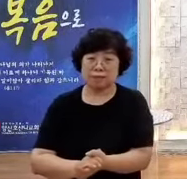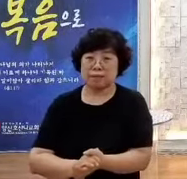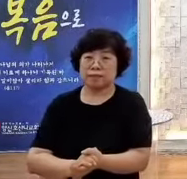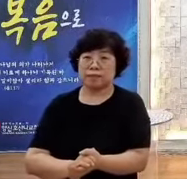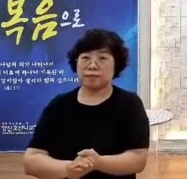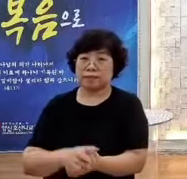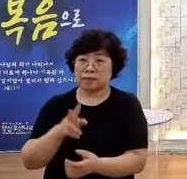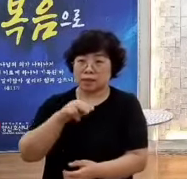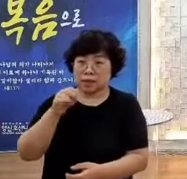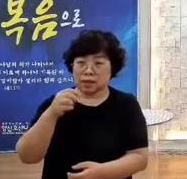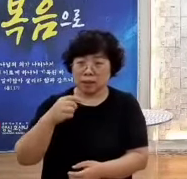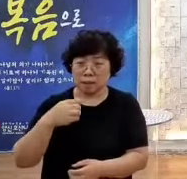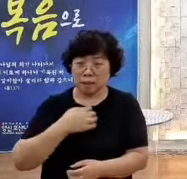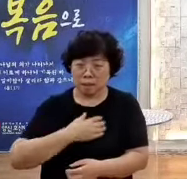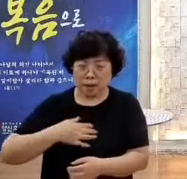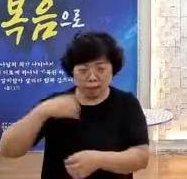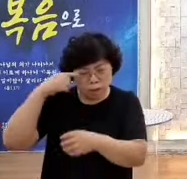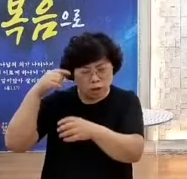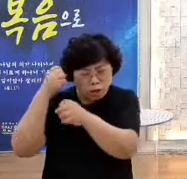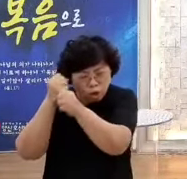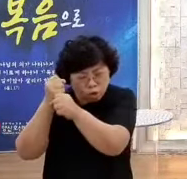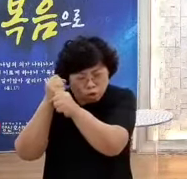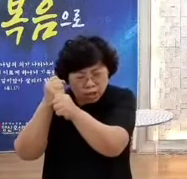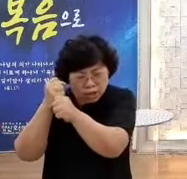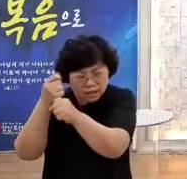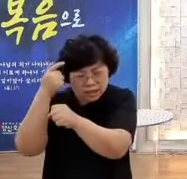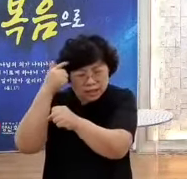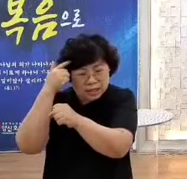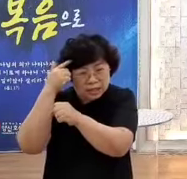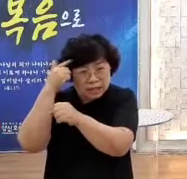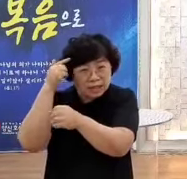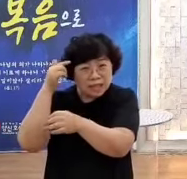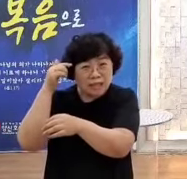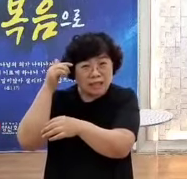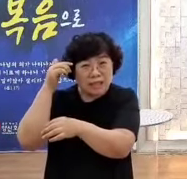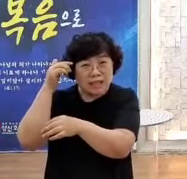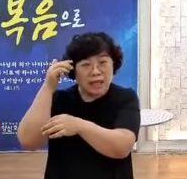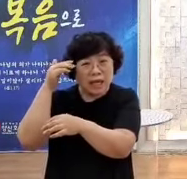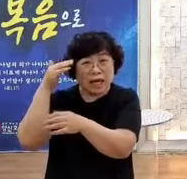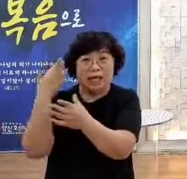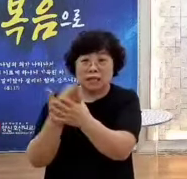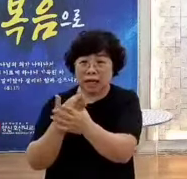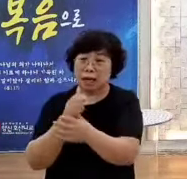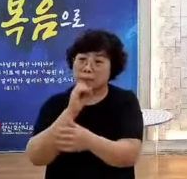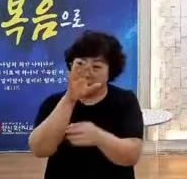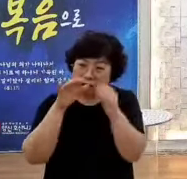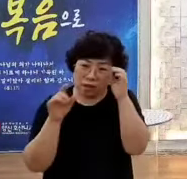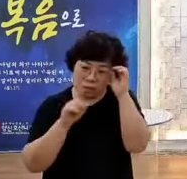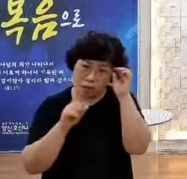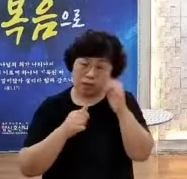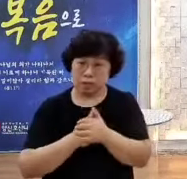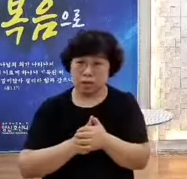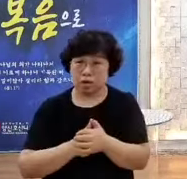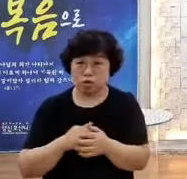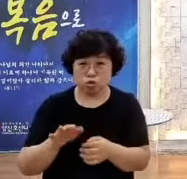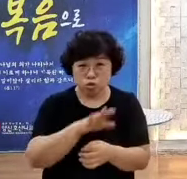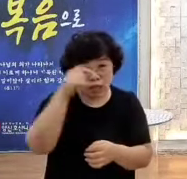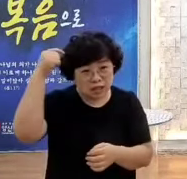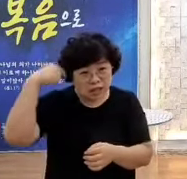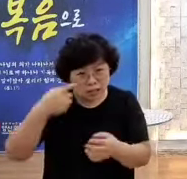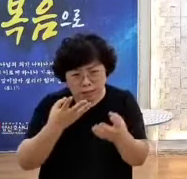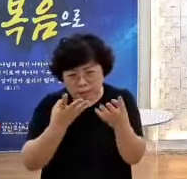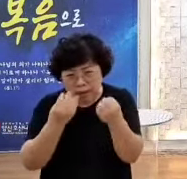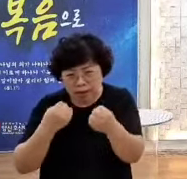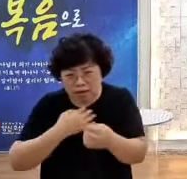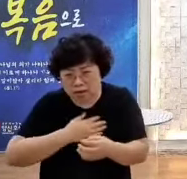심리학자들이 이 감정을 연구하면서 우리가 겪게 되는 그 수많은 감정들